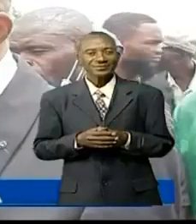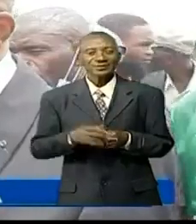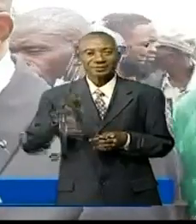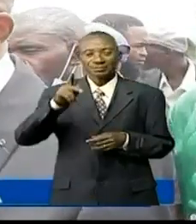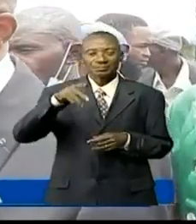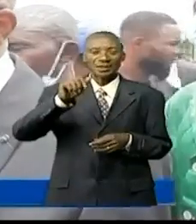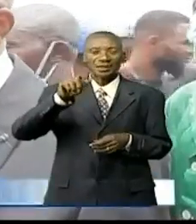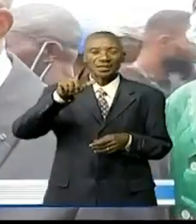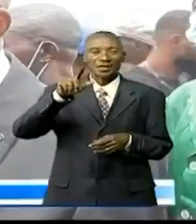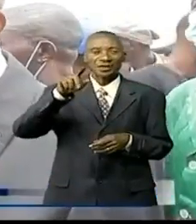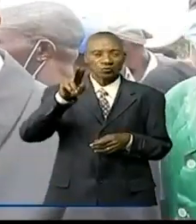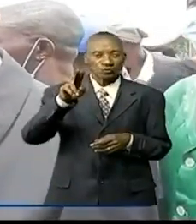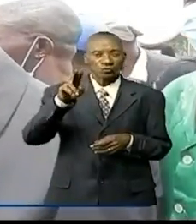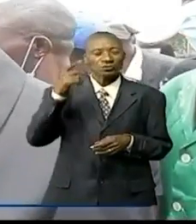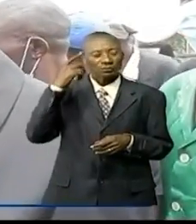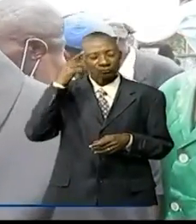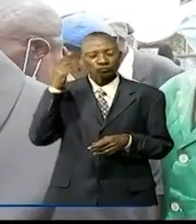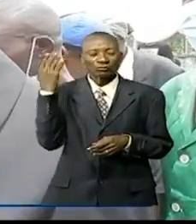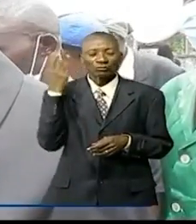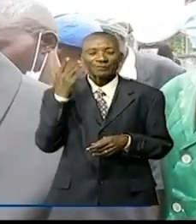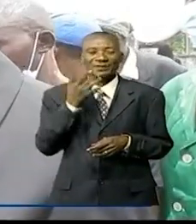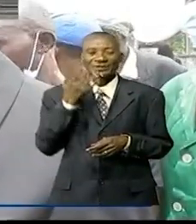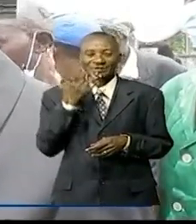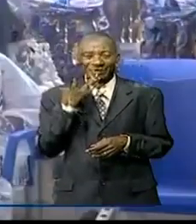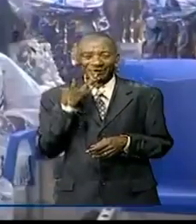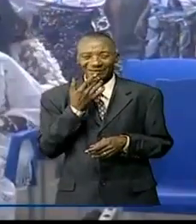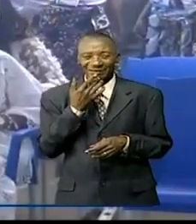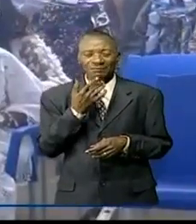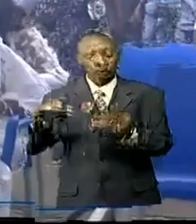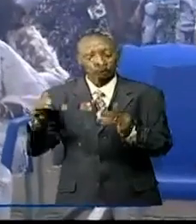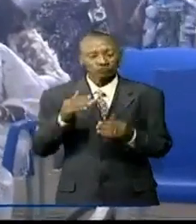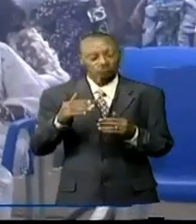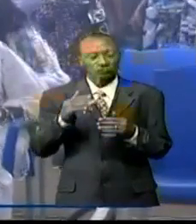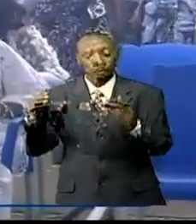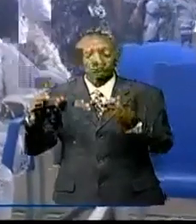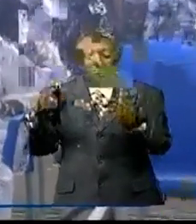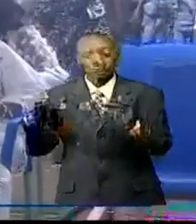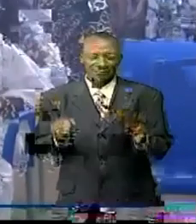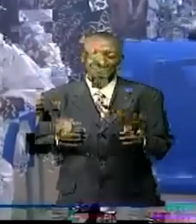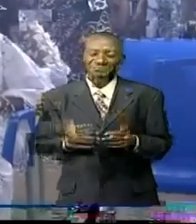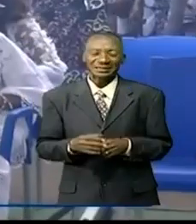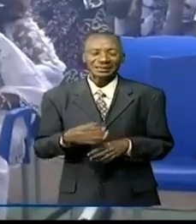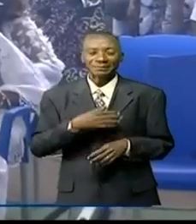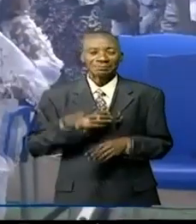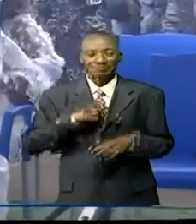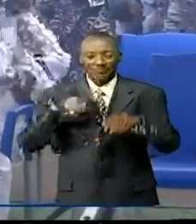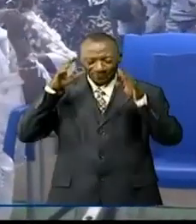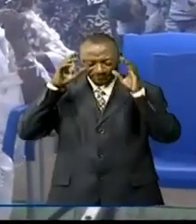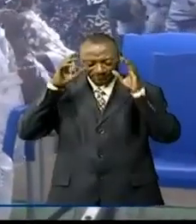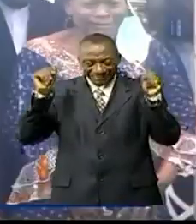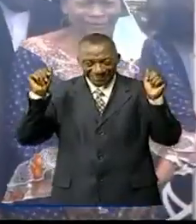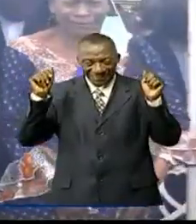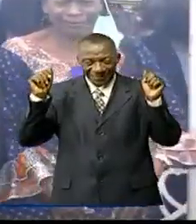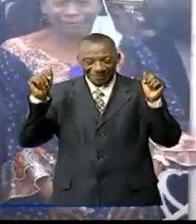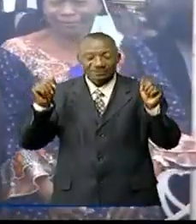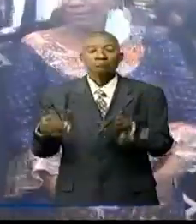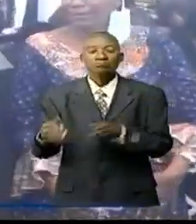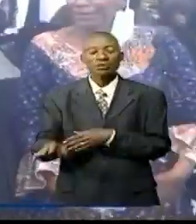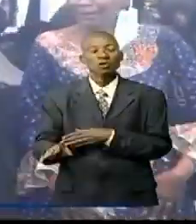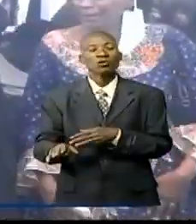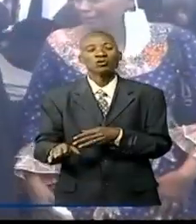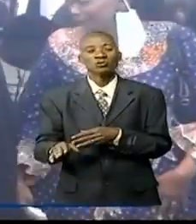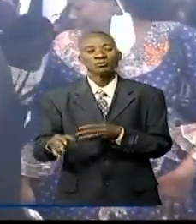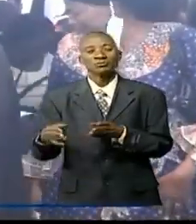malgré, malheureusement, le décès de notre présidente. Ces structures ont des textes fondamentaux qui